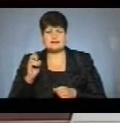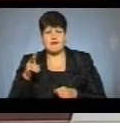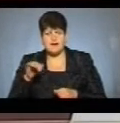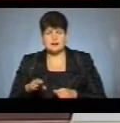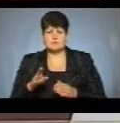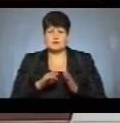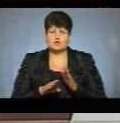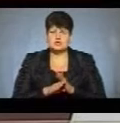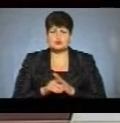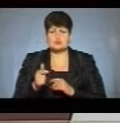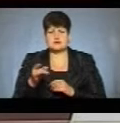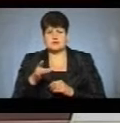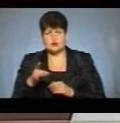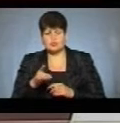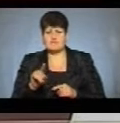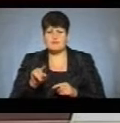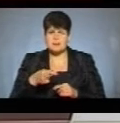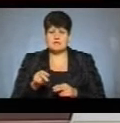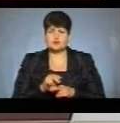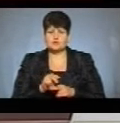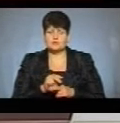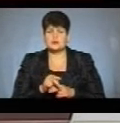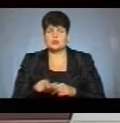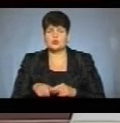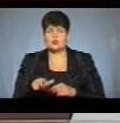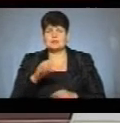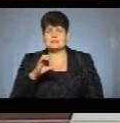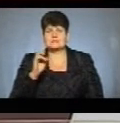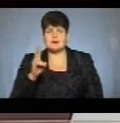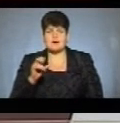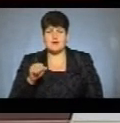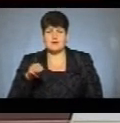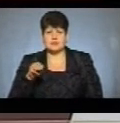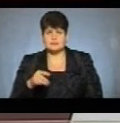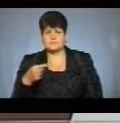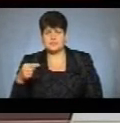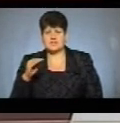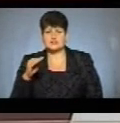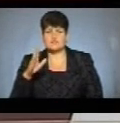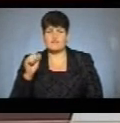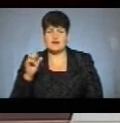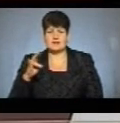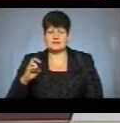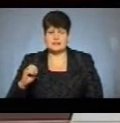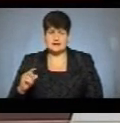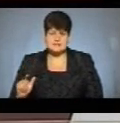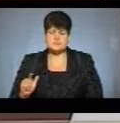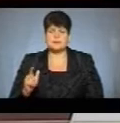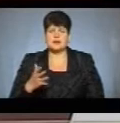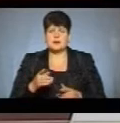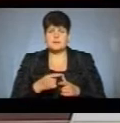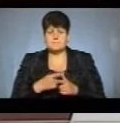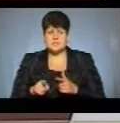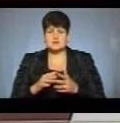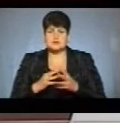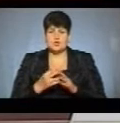Гусятинського районів вимагали відремонтувати дорогу Скала-Жванець. 29 липня цього року на трасі Тернопіль-Жванець між містом Скала та